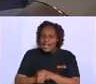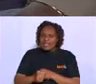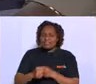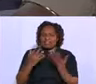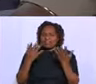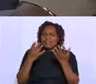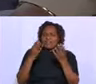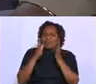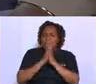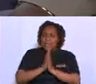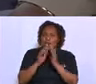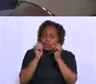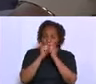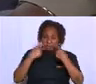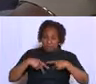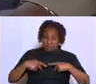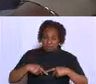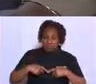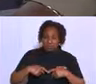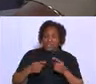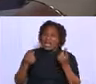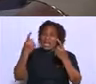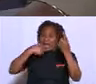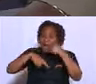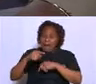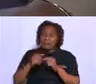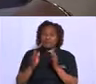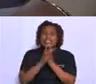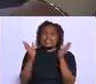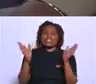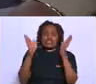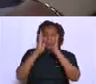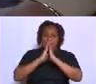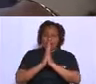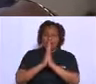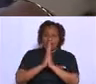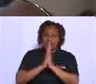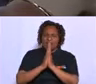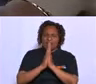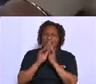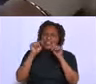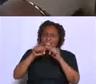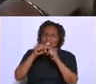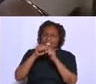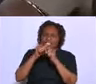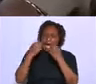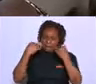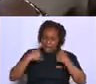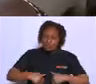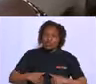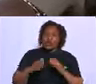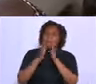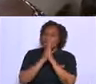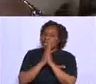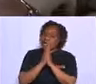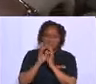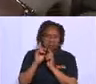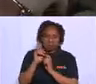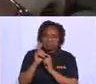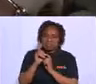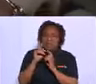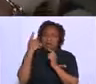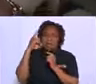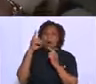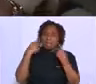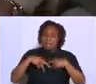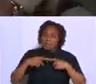na watu. Come, this is not a general prayer. Njoo, sio maombi ya jumla haya, ni maombi binafsi, sio ya jumla haya. It's a prayer for